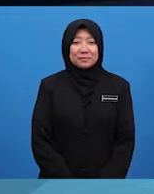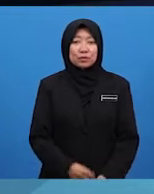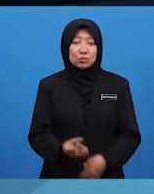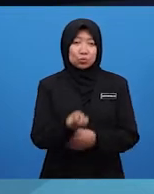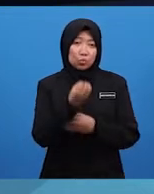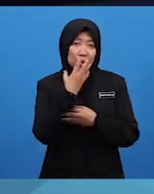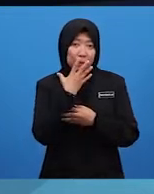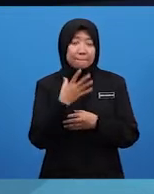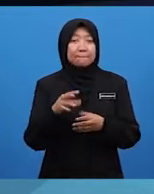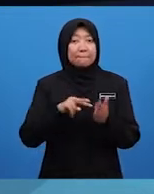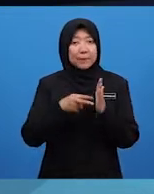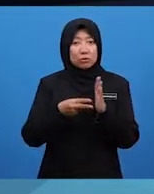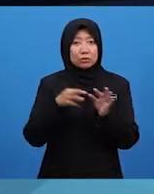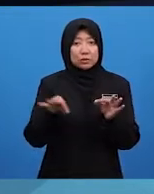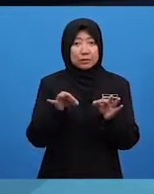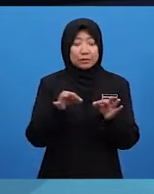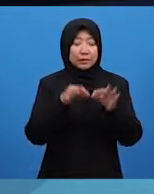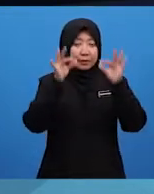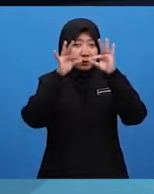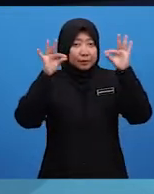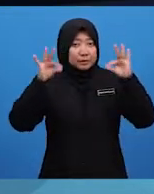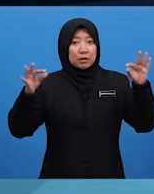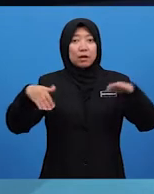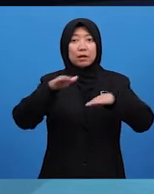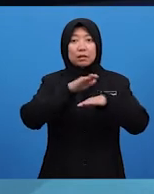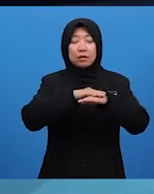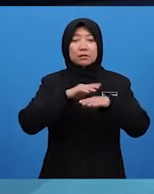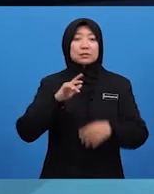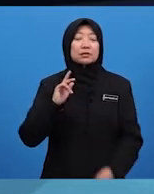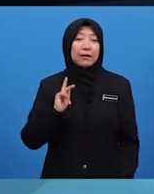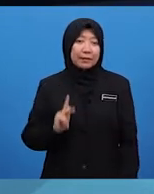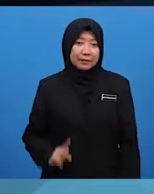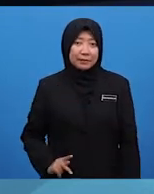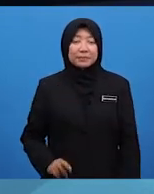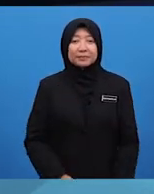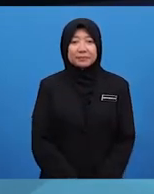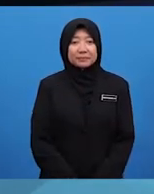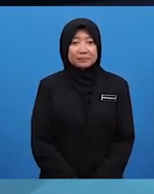Sulaman bermaksud jahitan hiasan di atas kain.